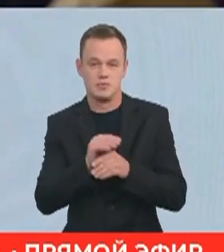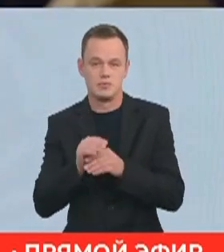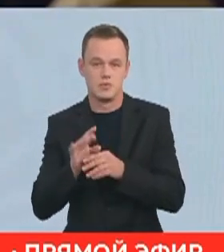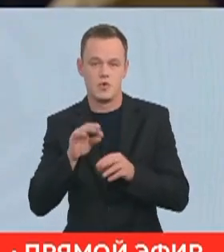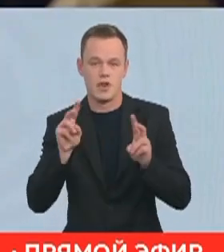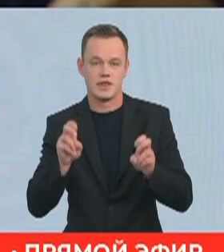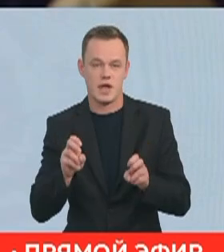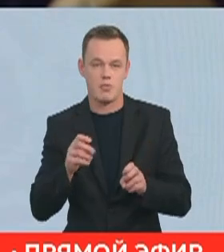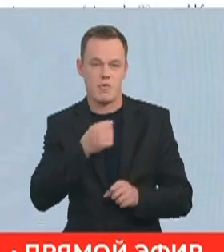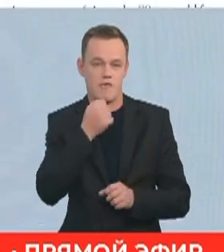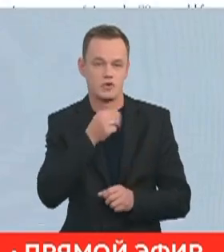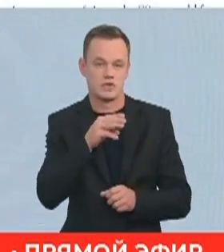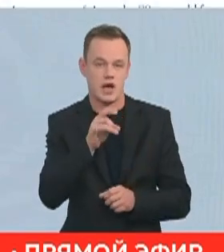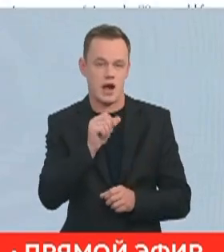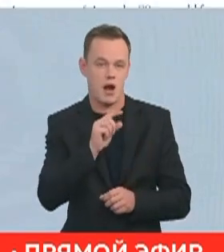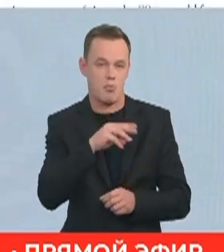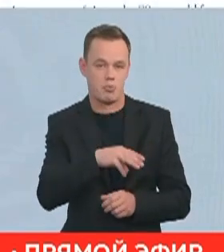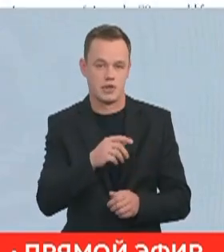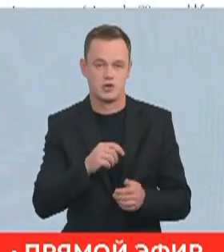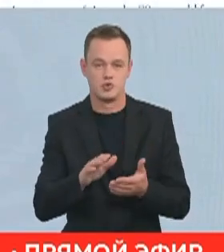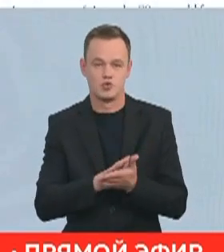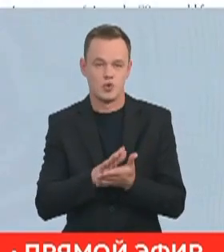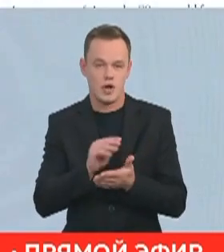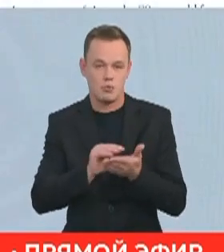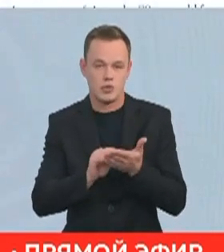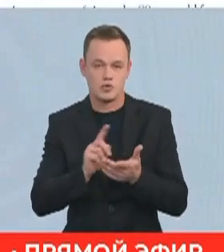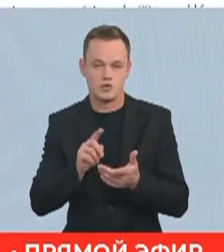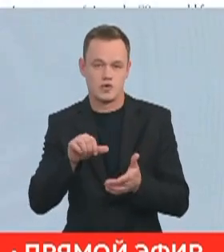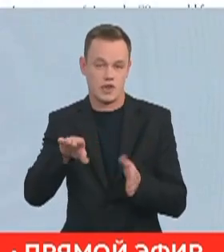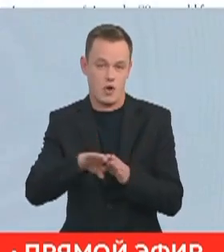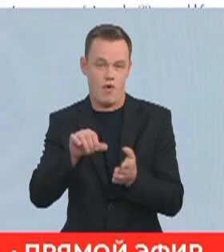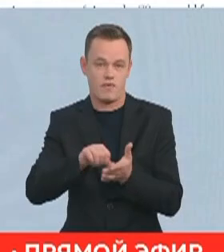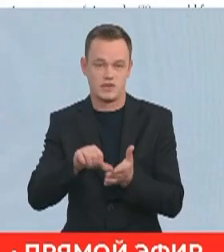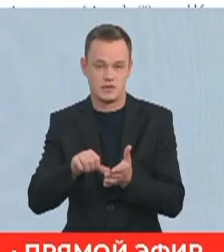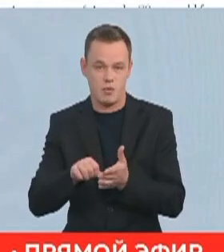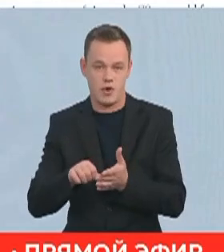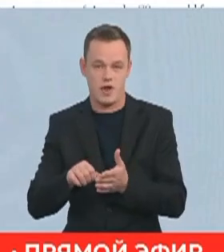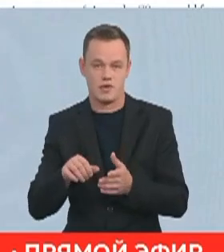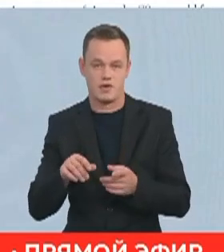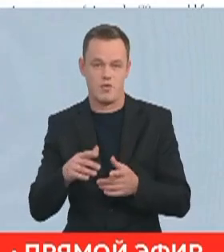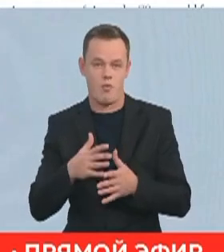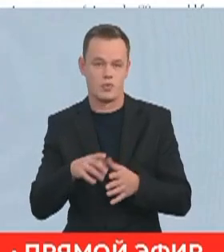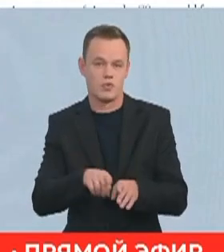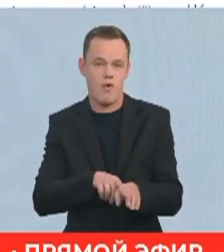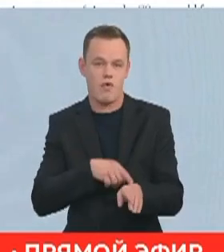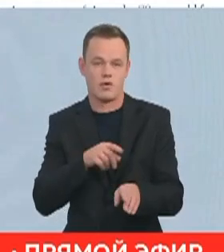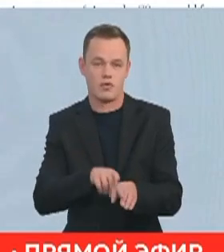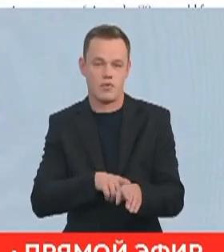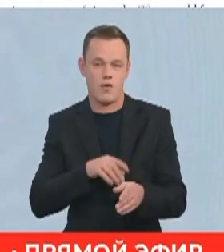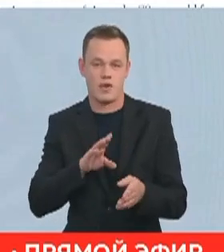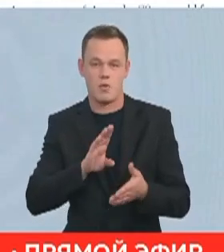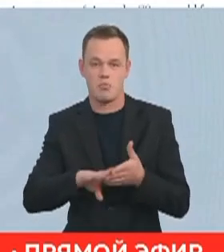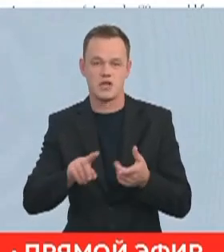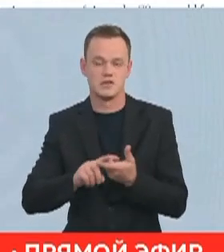теме возраста Трампа. Журналисты пишут, выступление белокурого кандидата якобы становятся все более долгими и